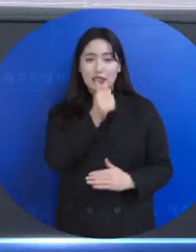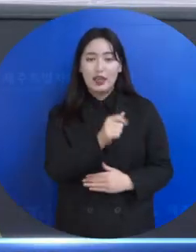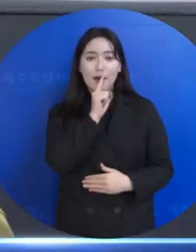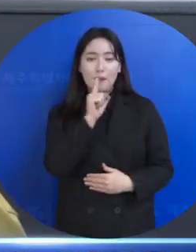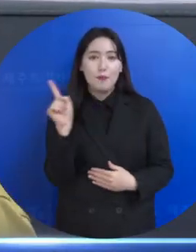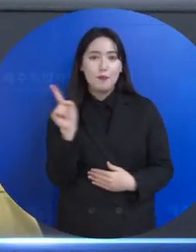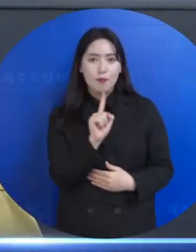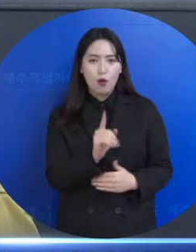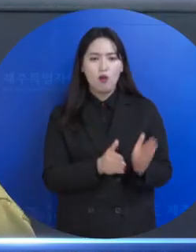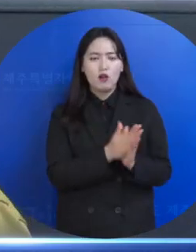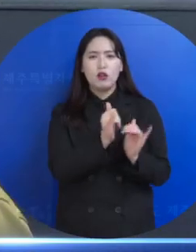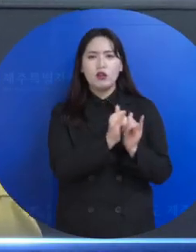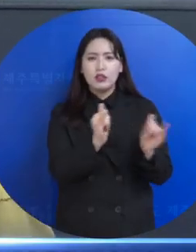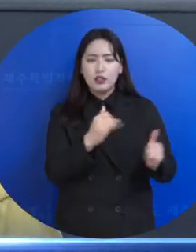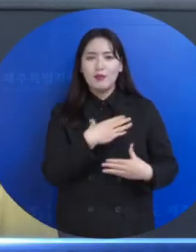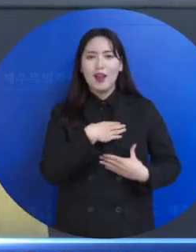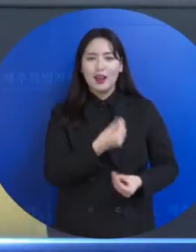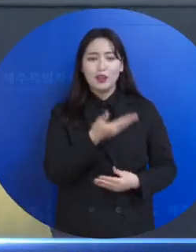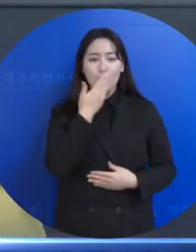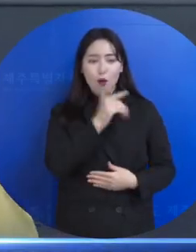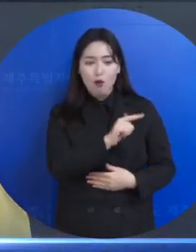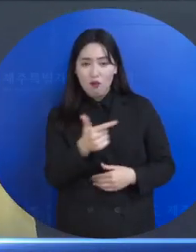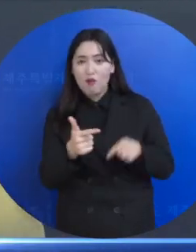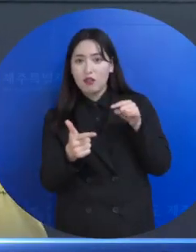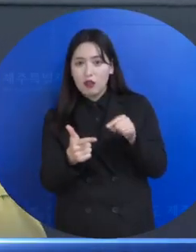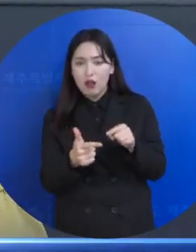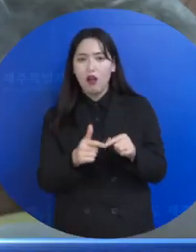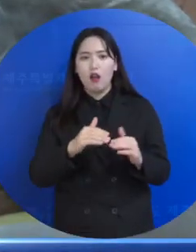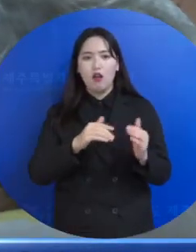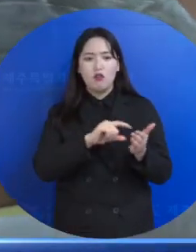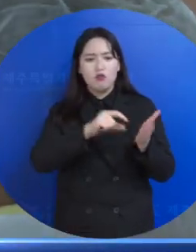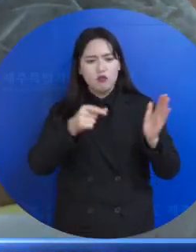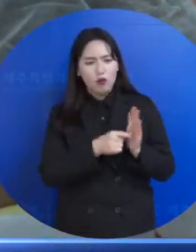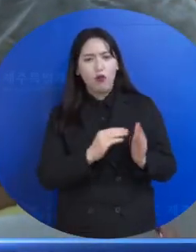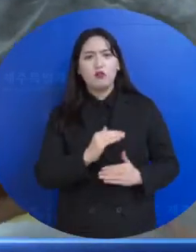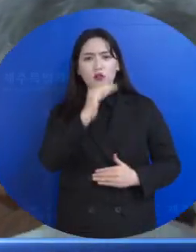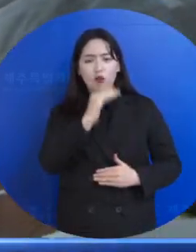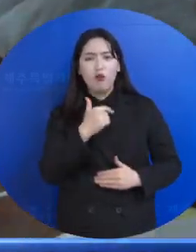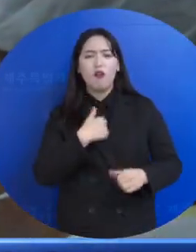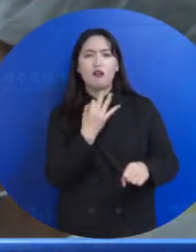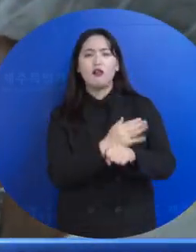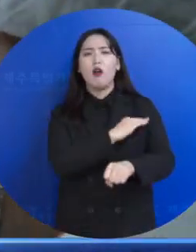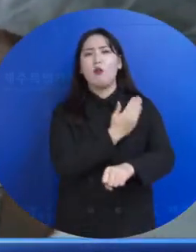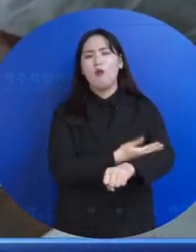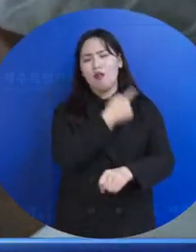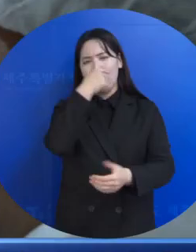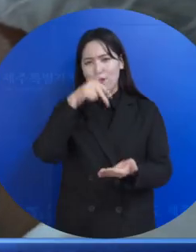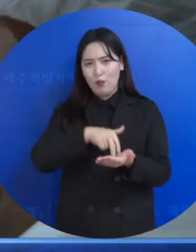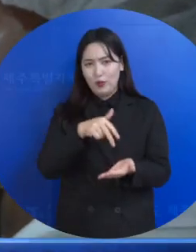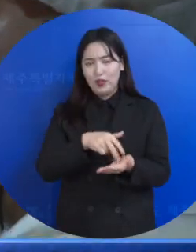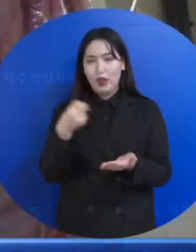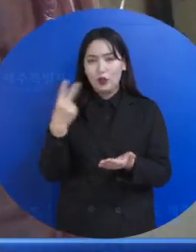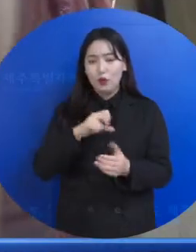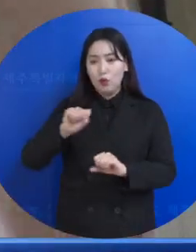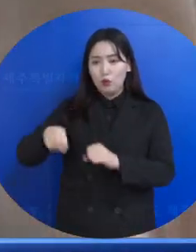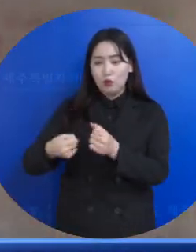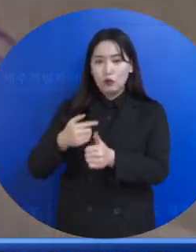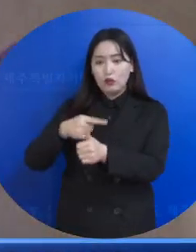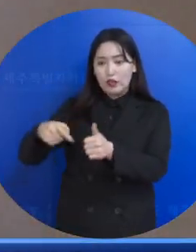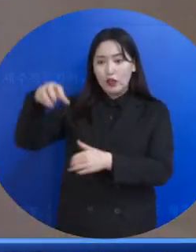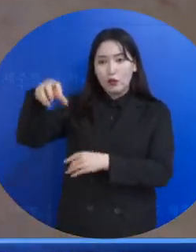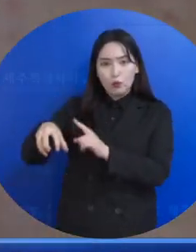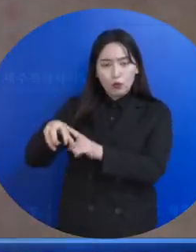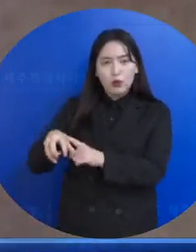강병삼 제주시장은 시민이 안전한 먹거리를 적정한 가격에 공급받을 권리를 보장하며